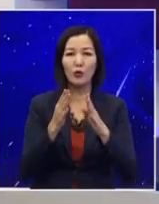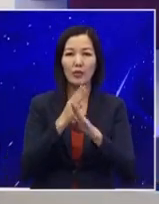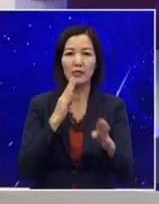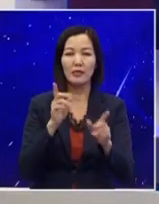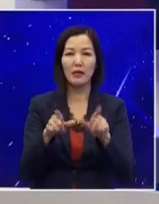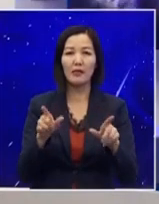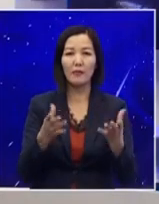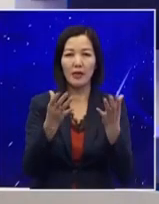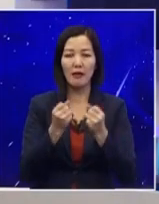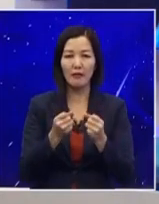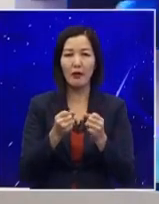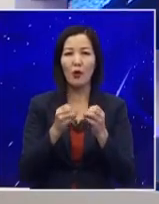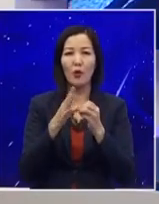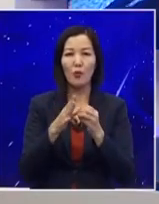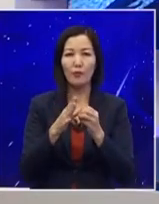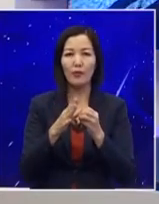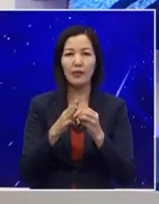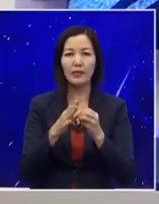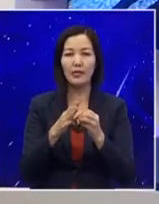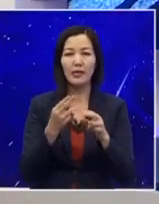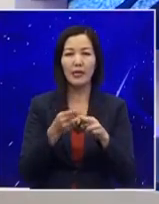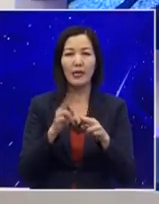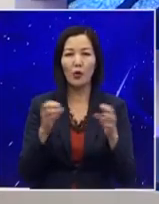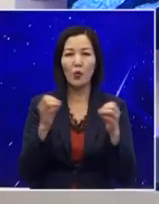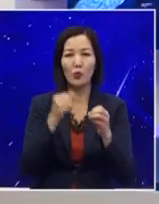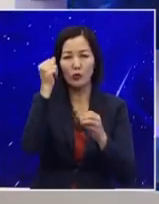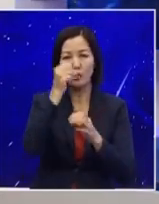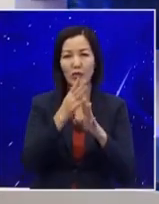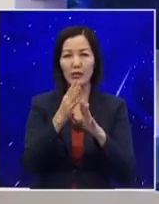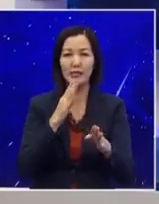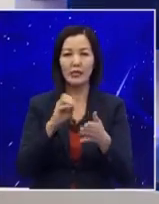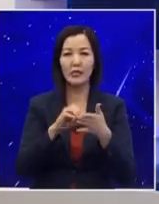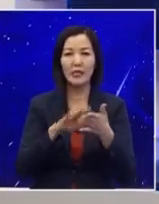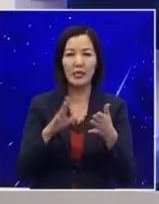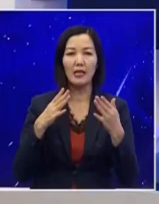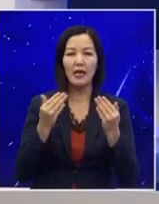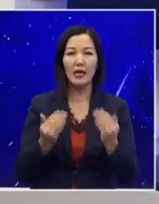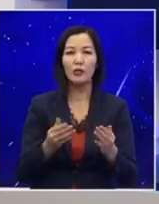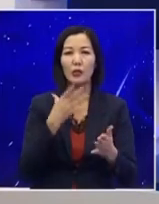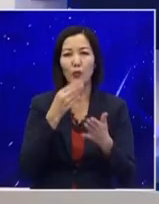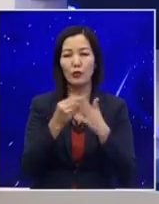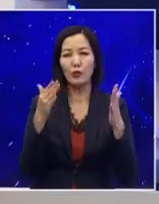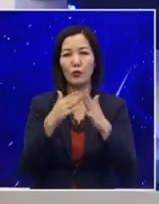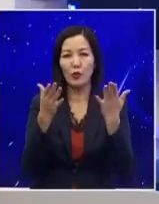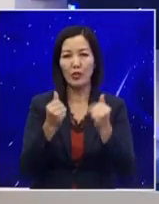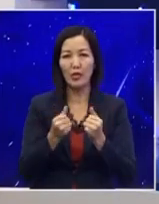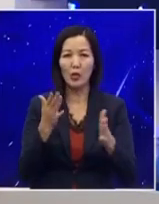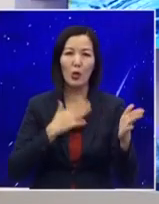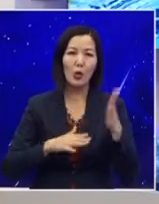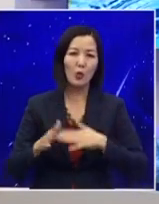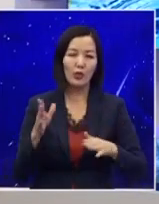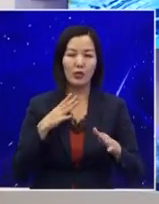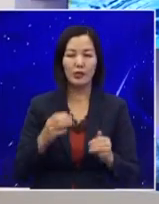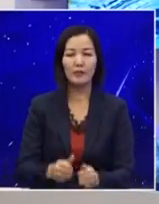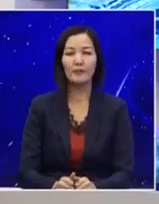жандар кенелді. Алды 15, аз дегені 10 жыл күткендер. Енді міне жеке үйге қол жеткізді, қуаныштарында